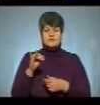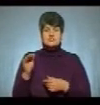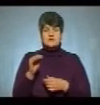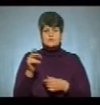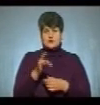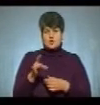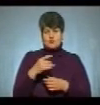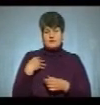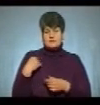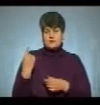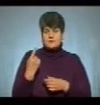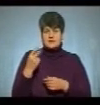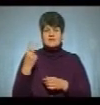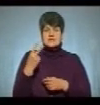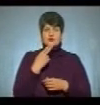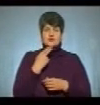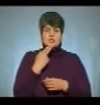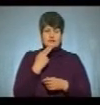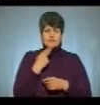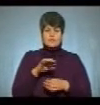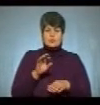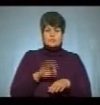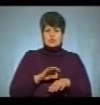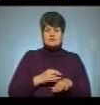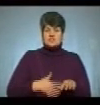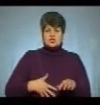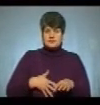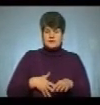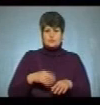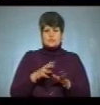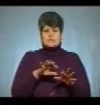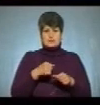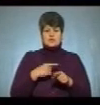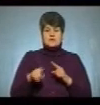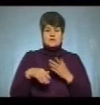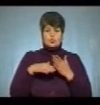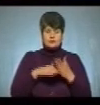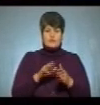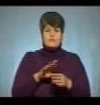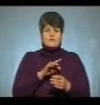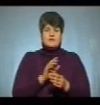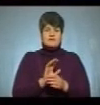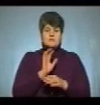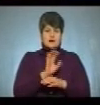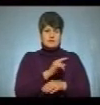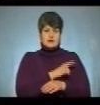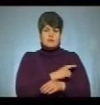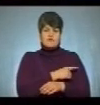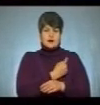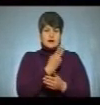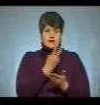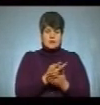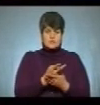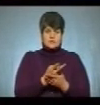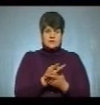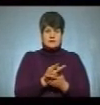району на Львівщині. 20 червня Романа заболів живіт, його забрала швидка допомога і доправила у Жидачівську районну лікарню з